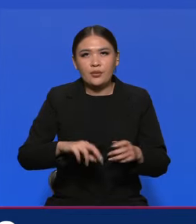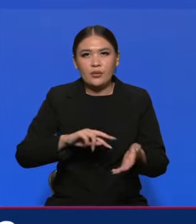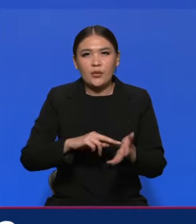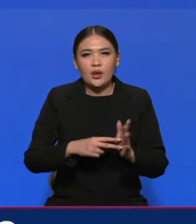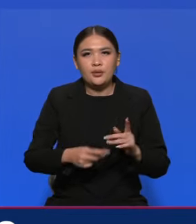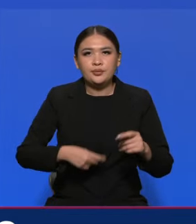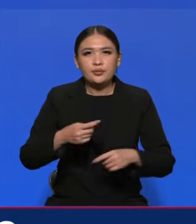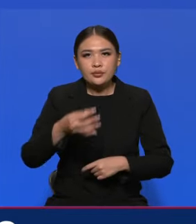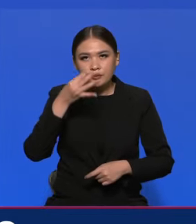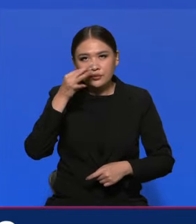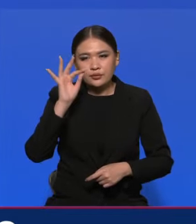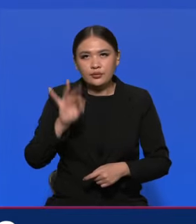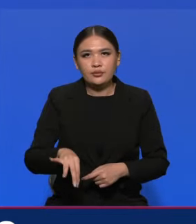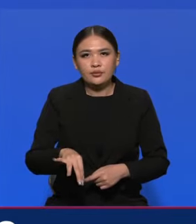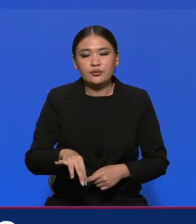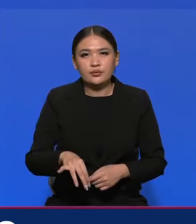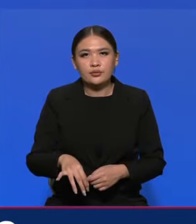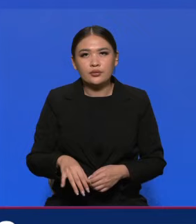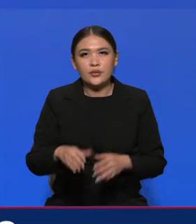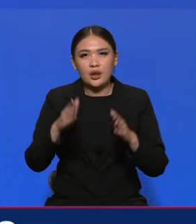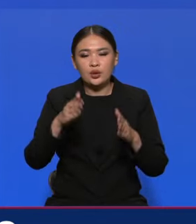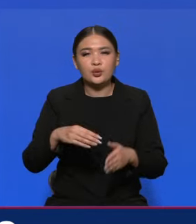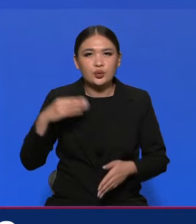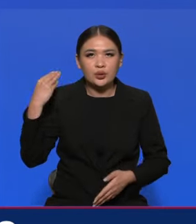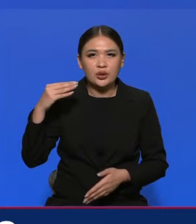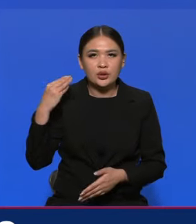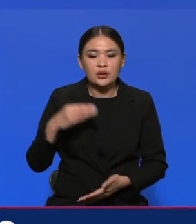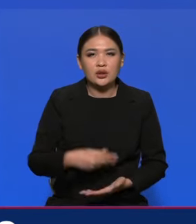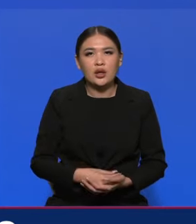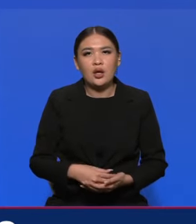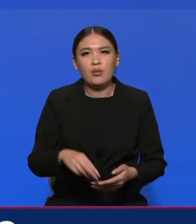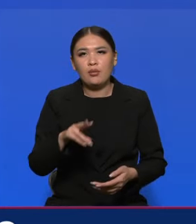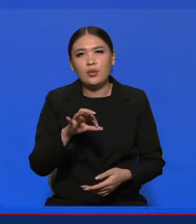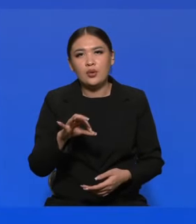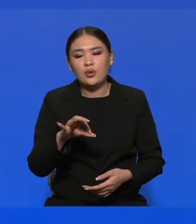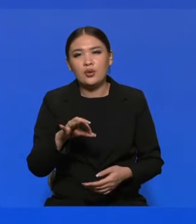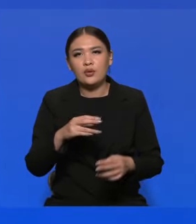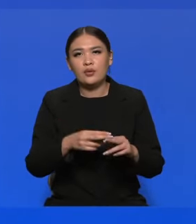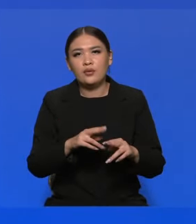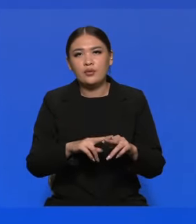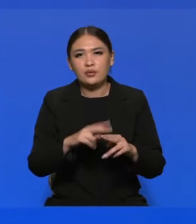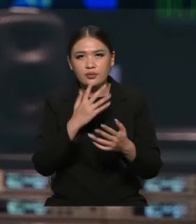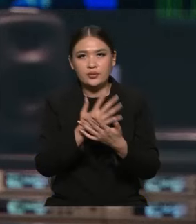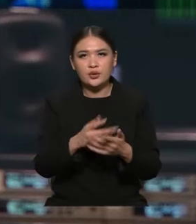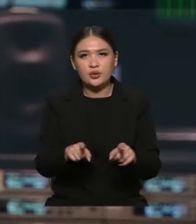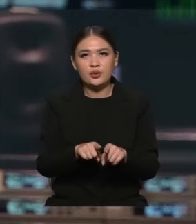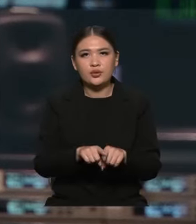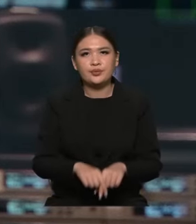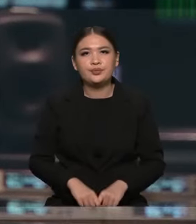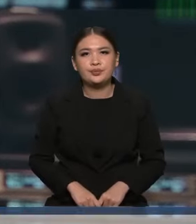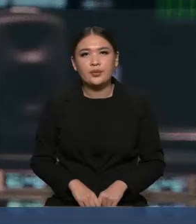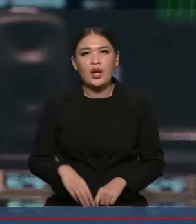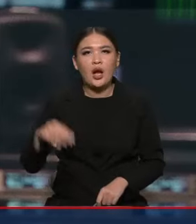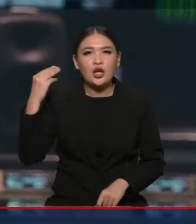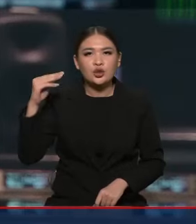обмениваться опытом с турецкой стороной по виртуальной аутопсии. А